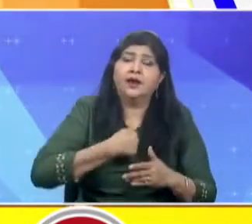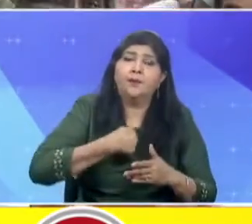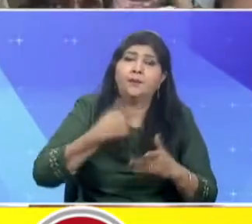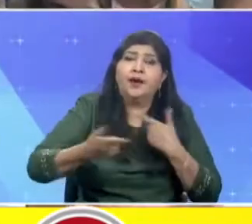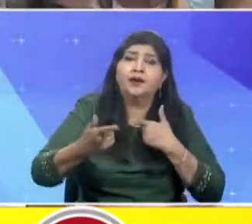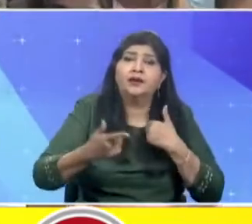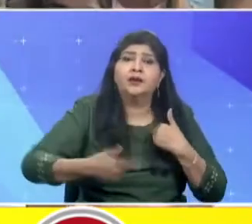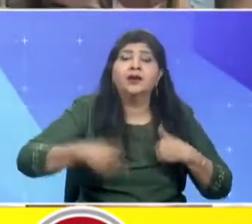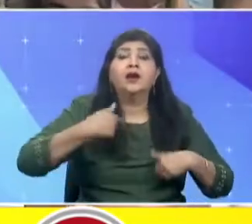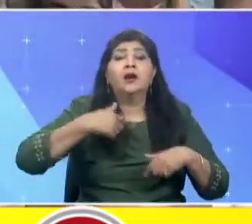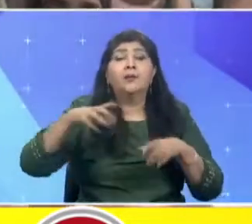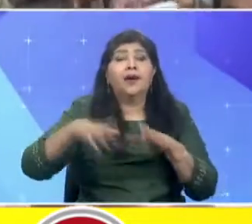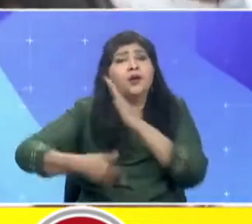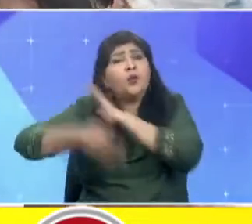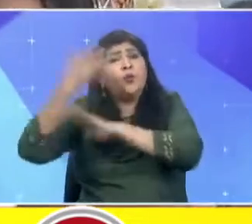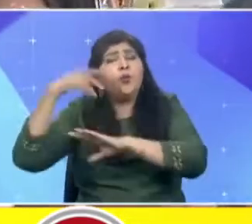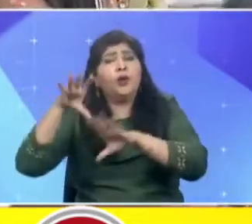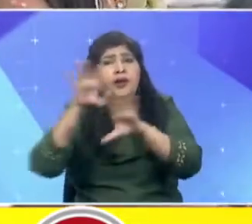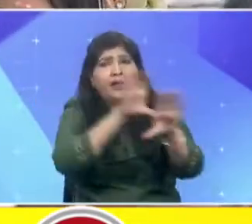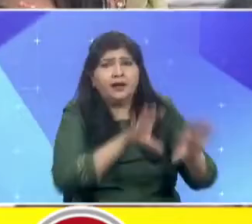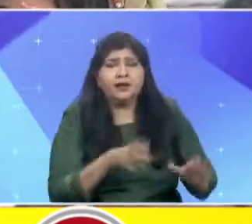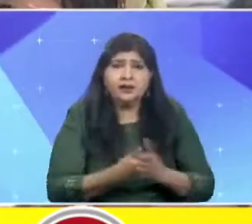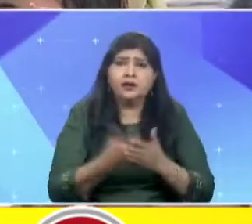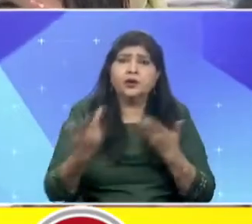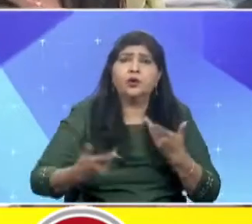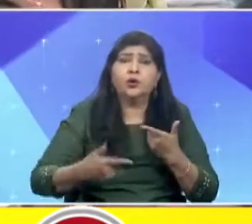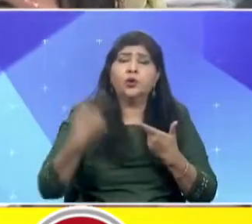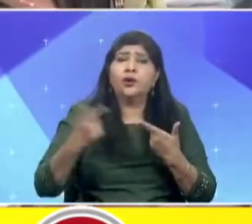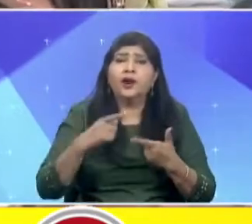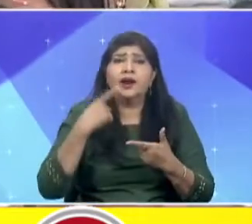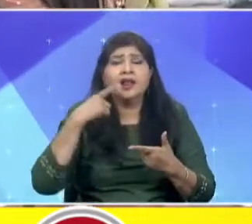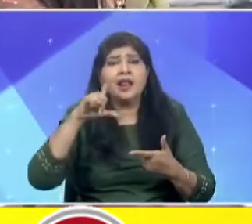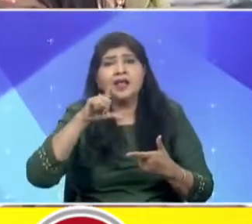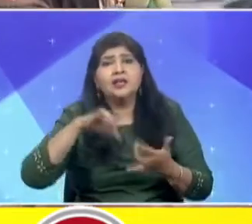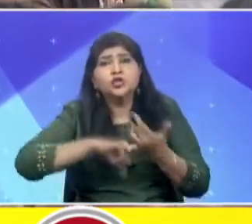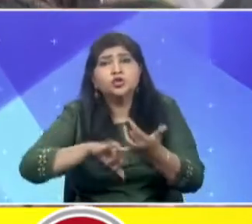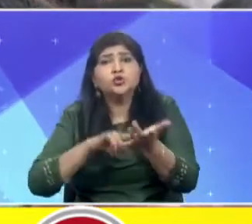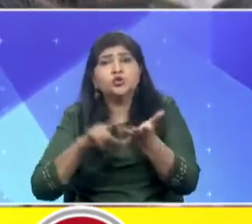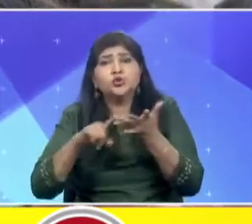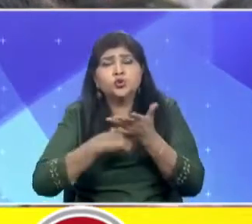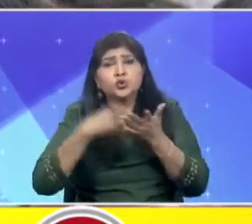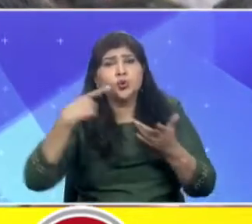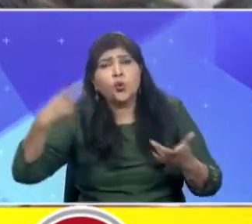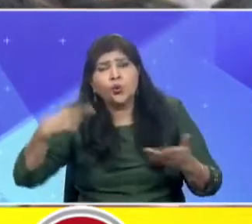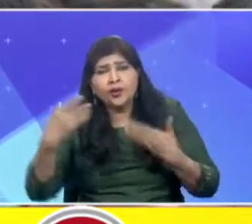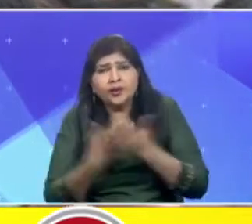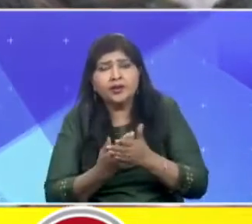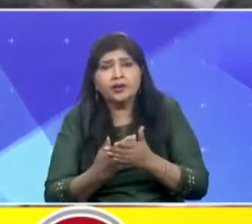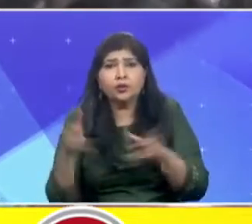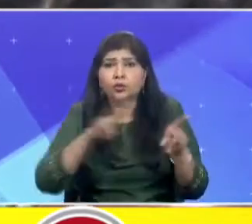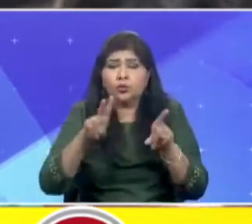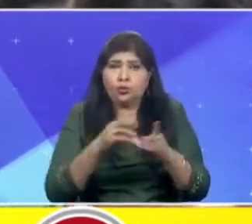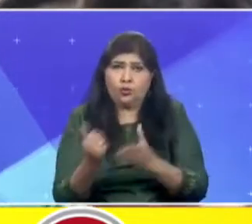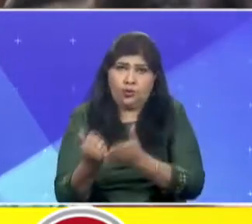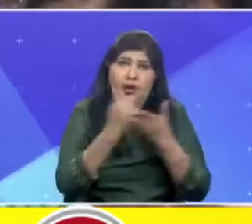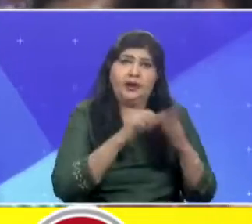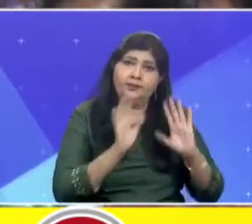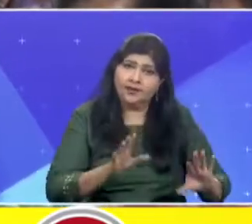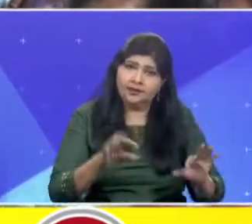हमारे ऐतिहासिक स्थलों और पौराणिक कथाओं दोनों का बहुत योगदान होता